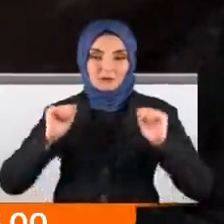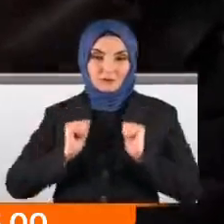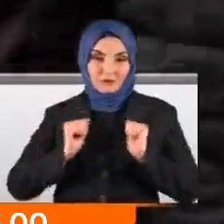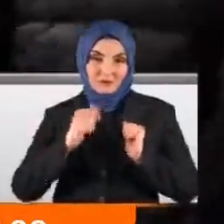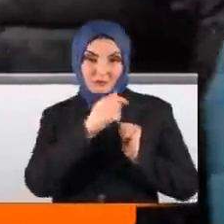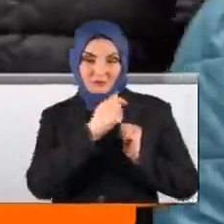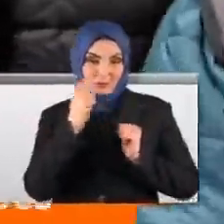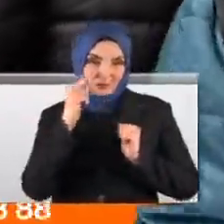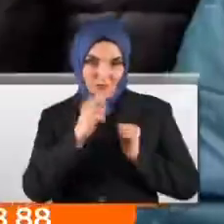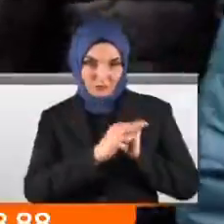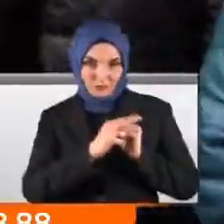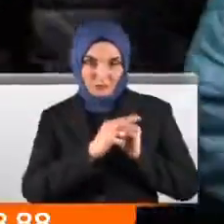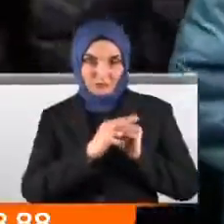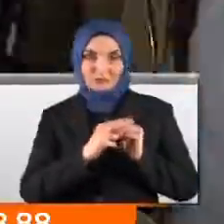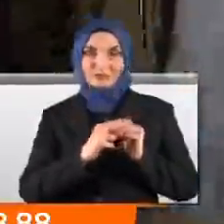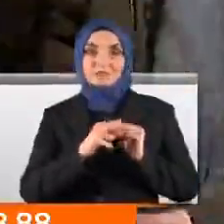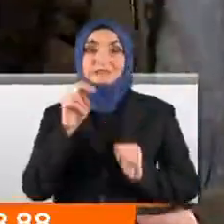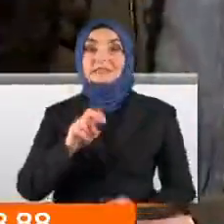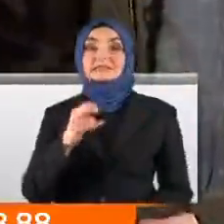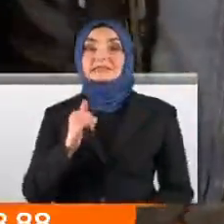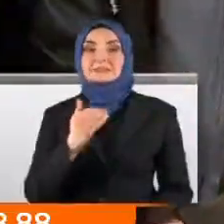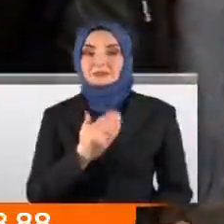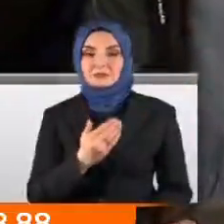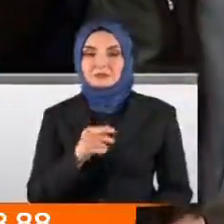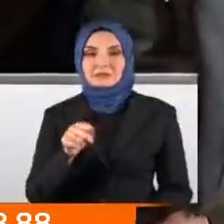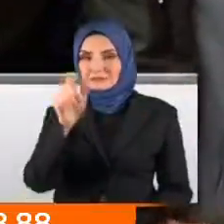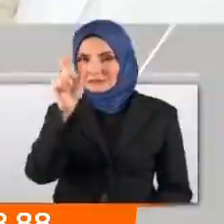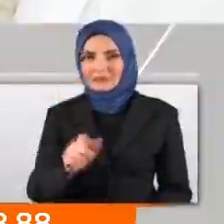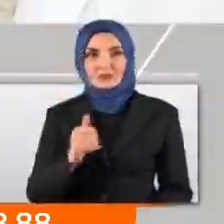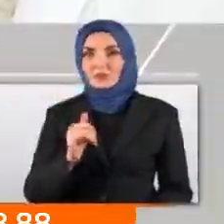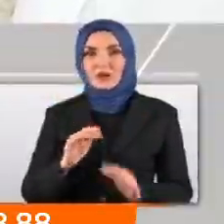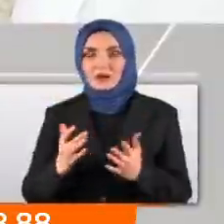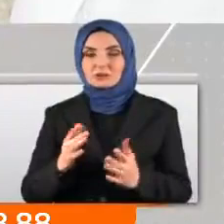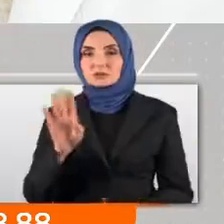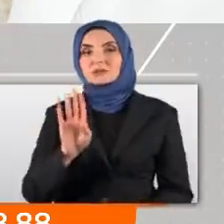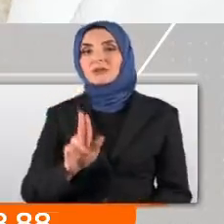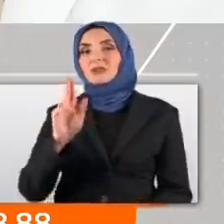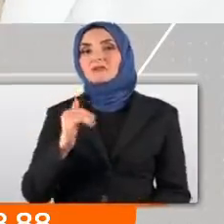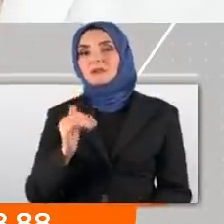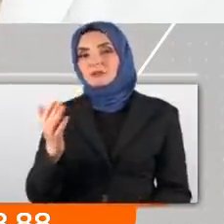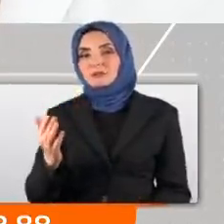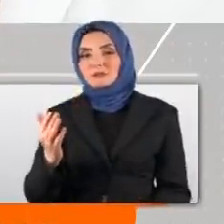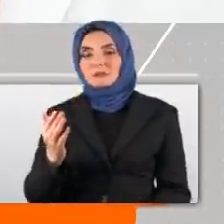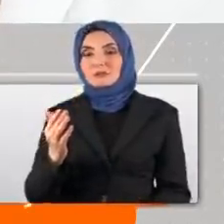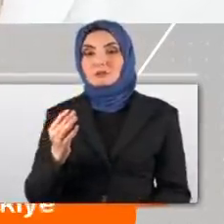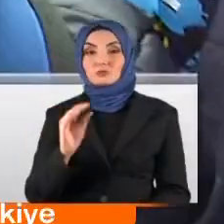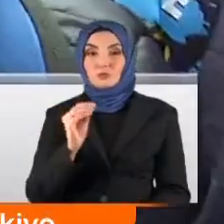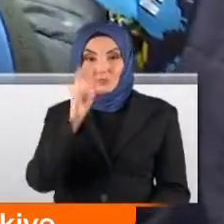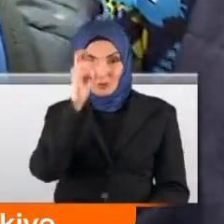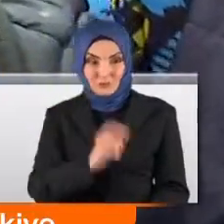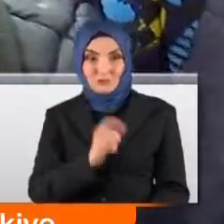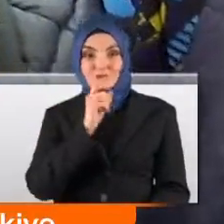Bu sırt çantası tam 8 kilo. Kaç kilosun sen? 47. Çocuk ağırlığının %10'unu geçmemesi gerekiyor.